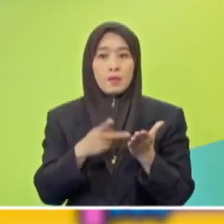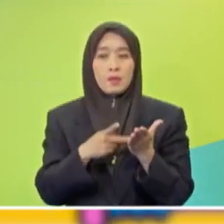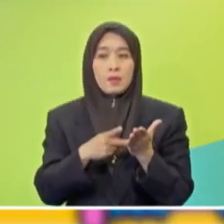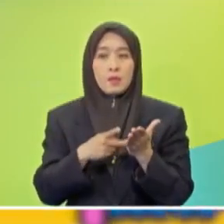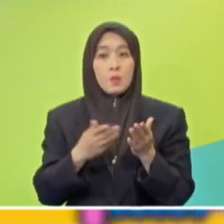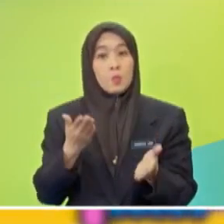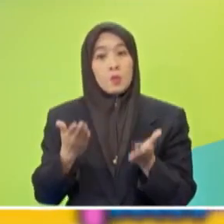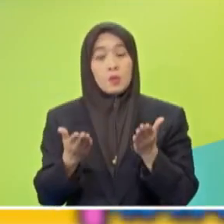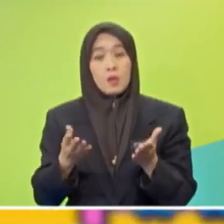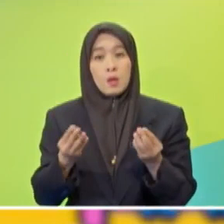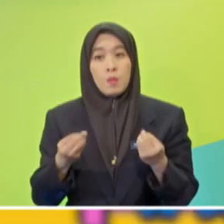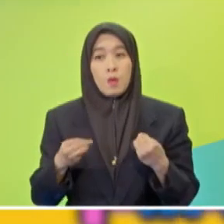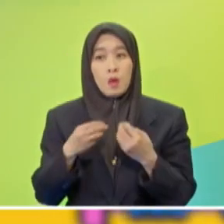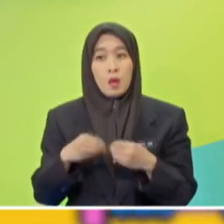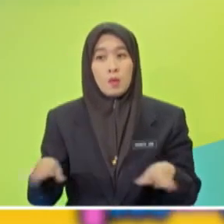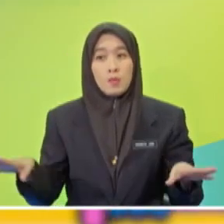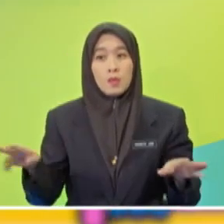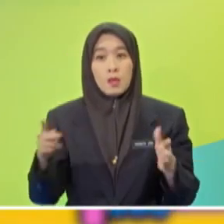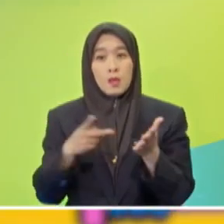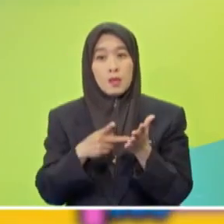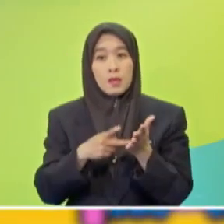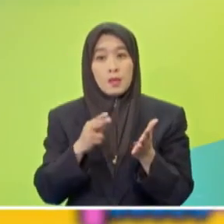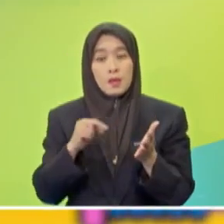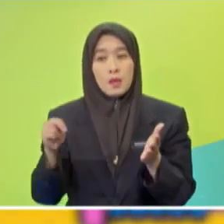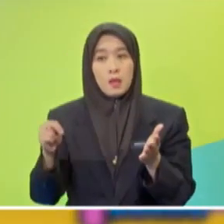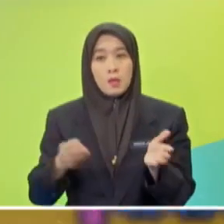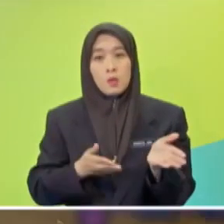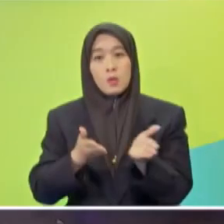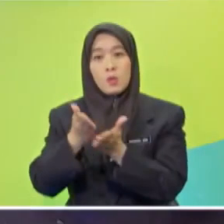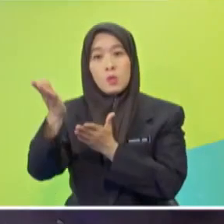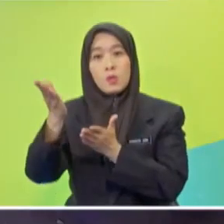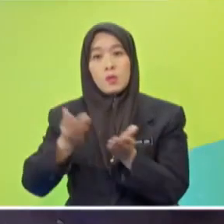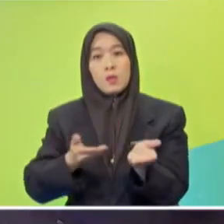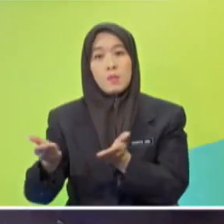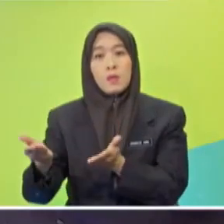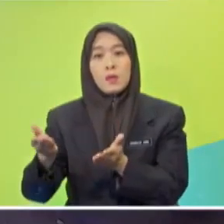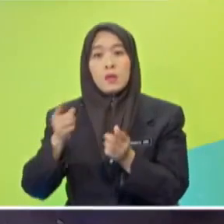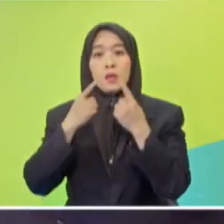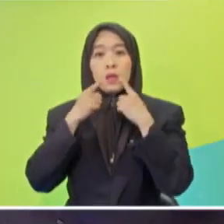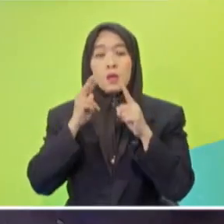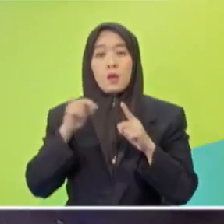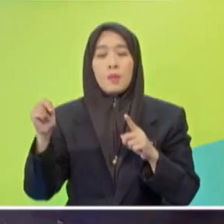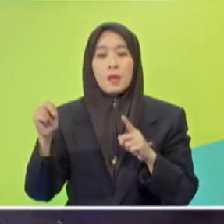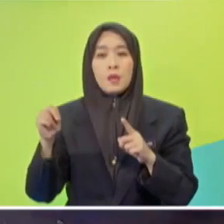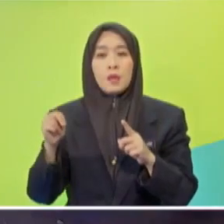terus habiskan perkiraan terus berikan jawaban Oke kita ndak gunakan